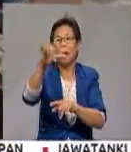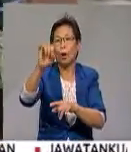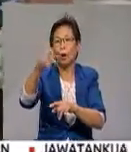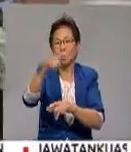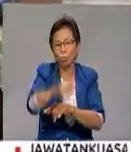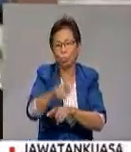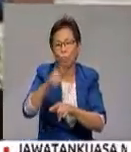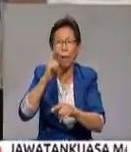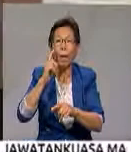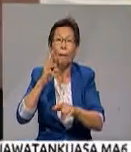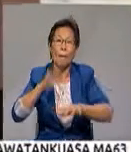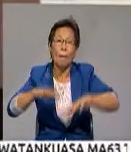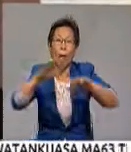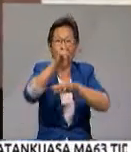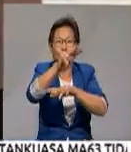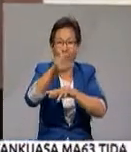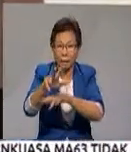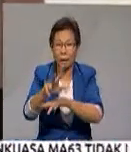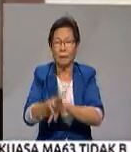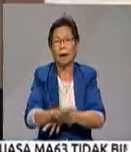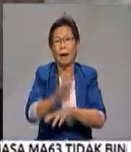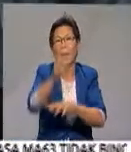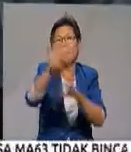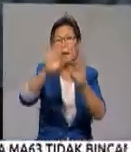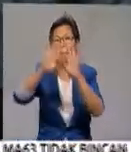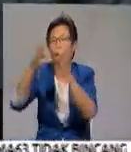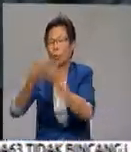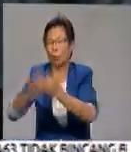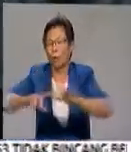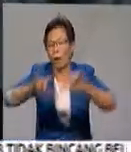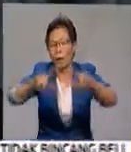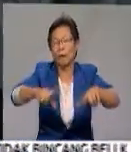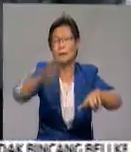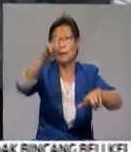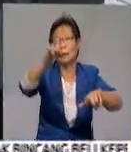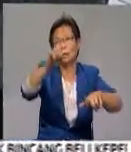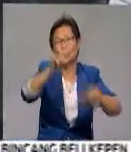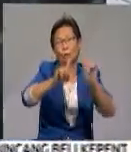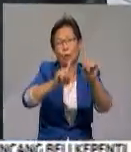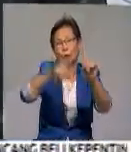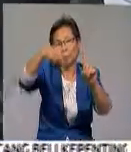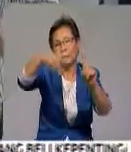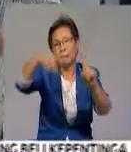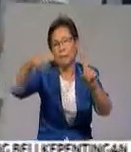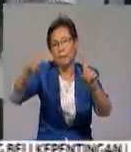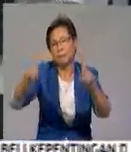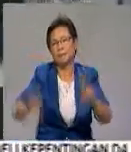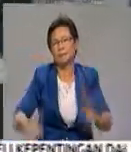terjejas ialah 23 orang. 4 keluarga itu ditempatkan di sebuah PPS.